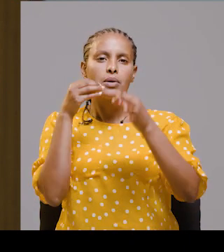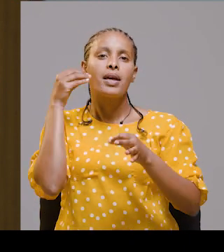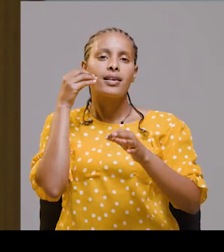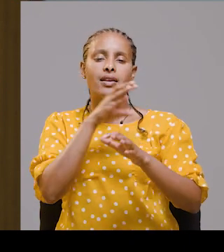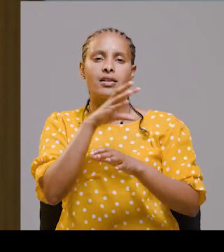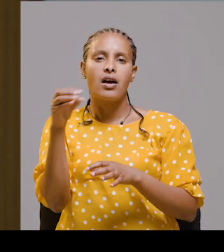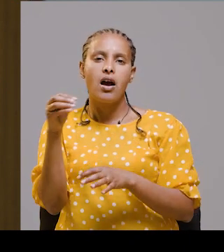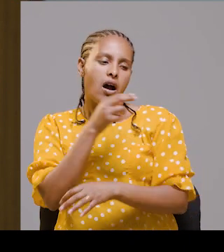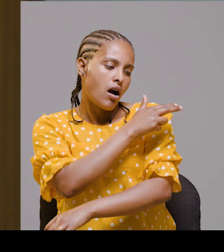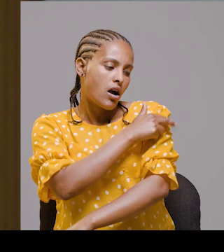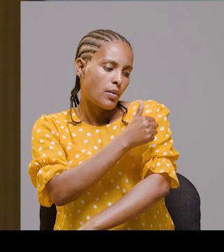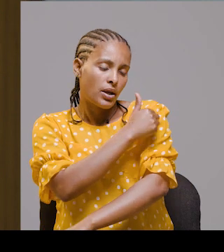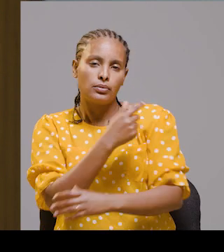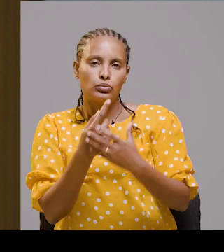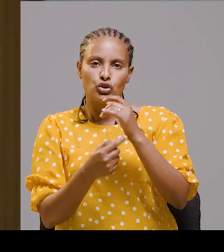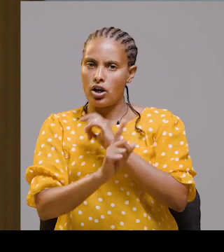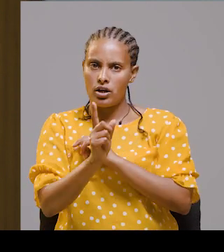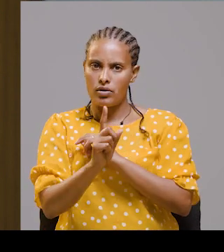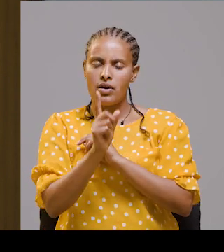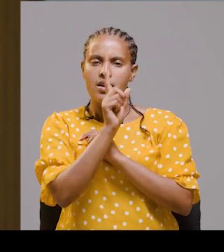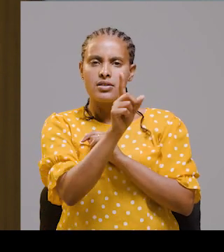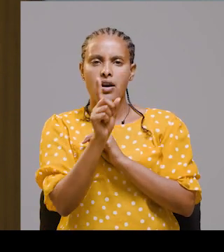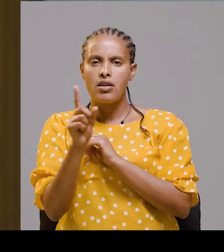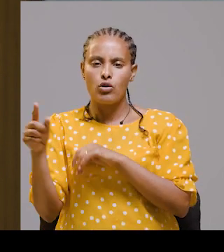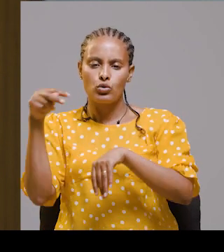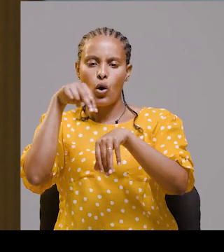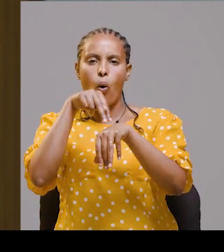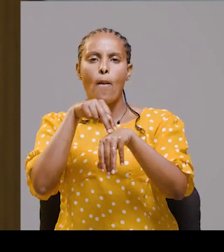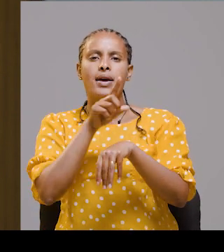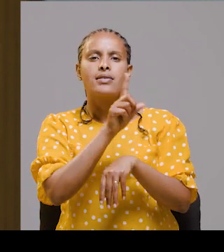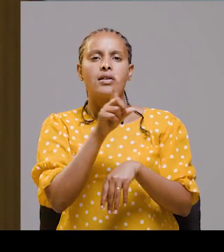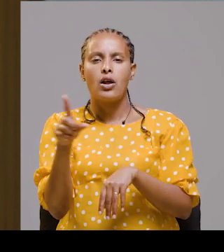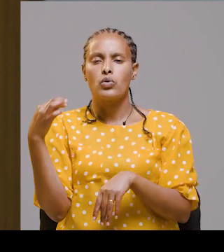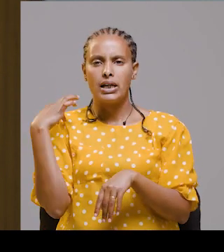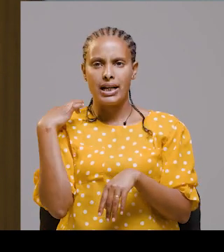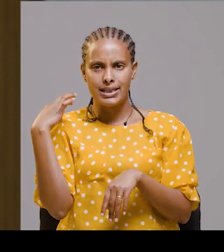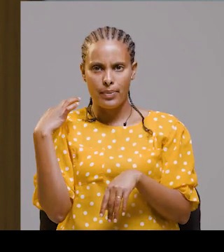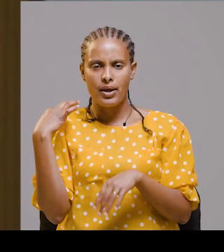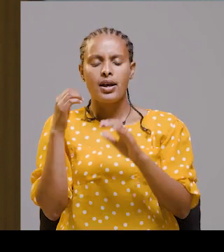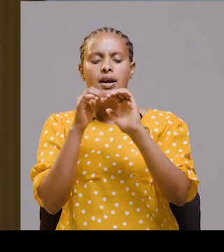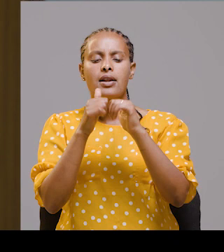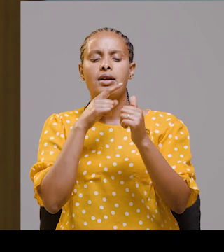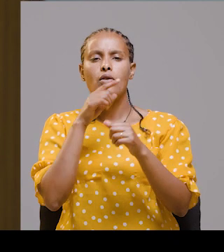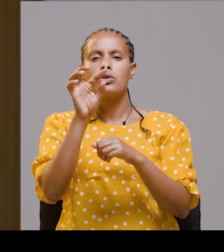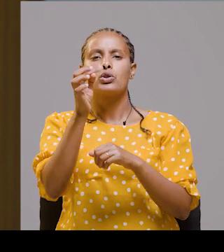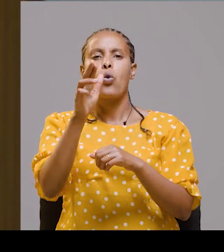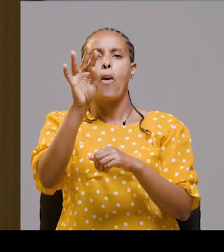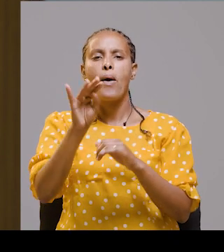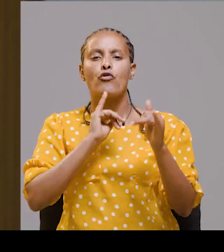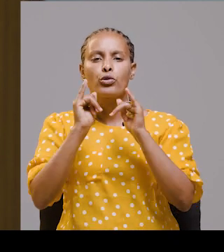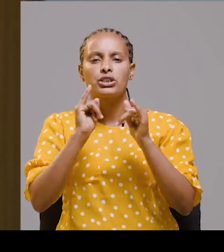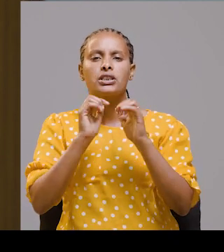እና ሐኪም ቤቶች ብቻ ሳይሆኑ እያንዳንዱ ተቋም እና እያንዳንዱ ግለሰብ እንዴት ነው ትሮማ ኢንፎርምድ መሆን